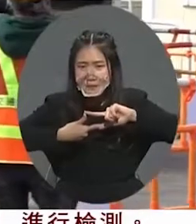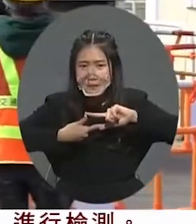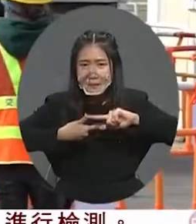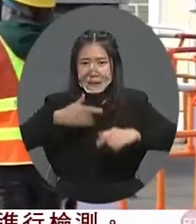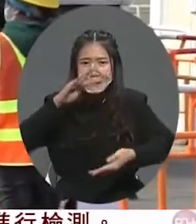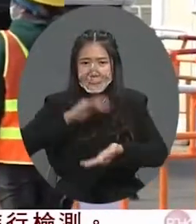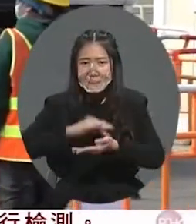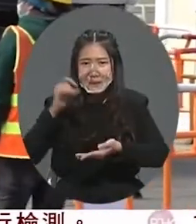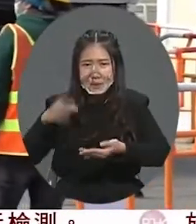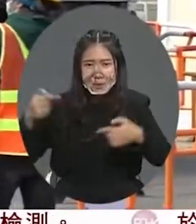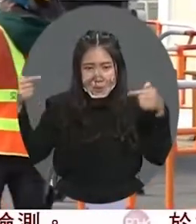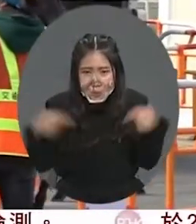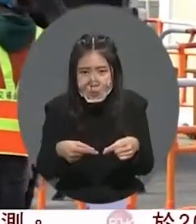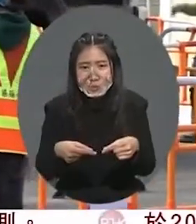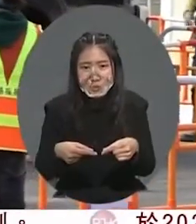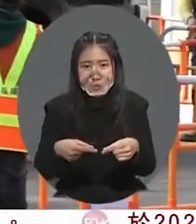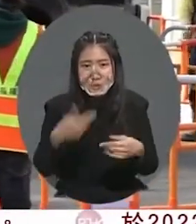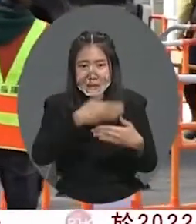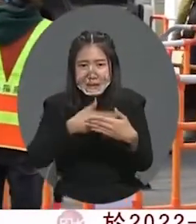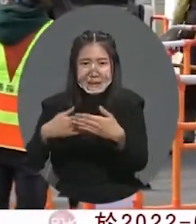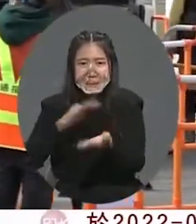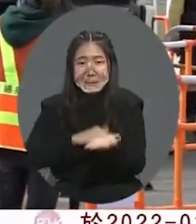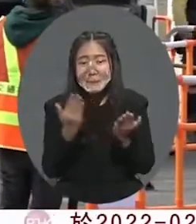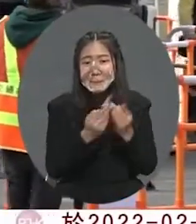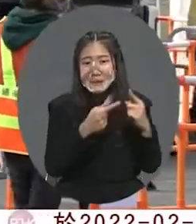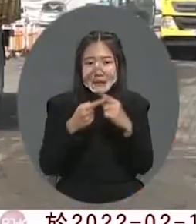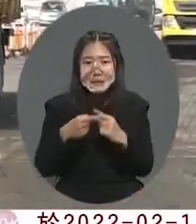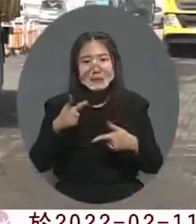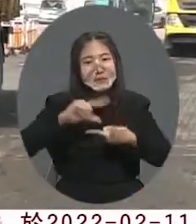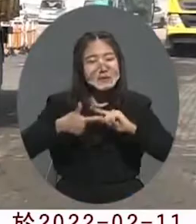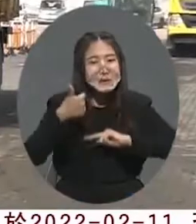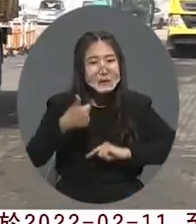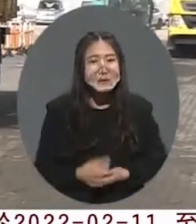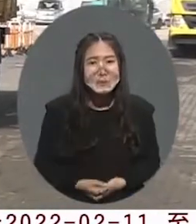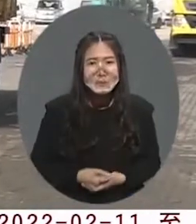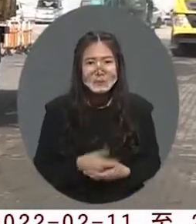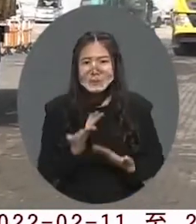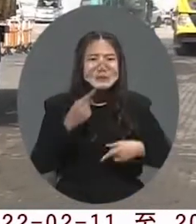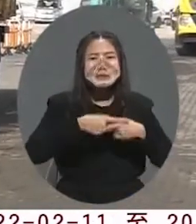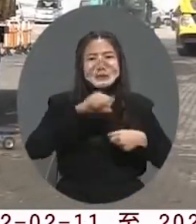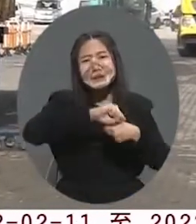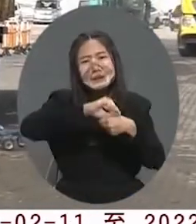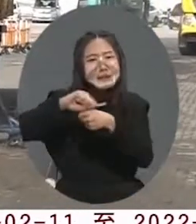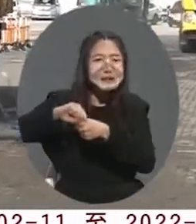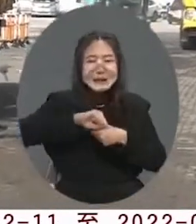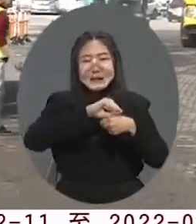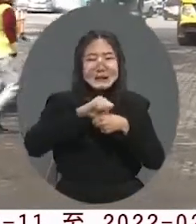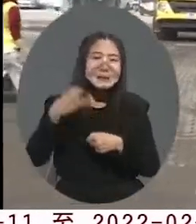截斷，減低嗰個感染嘅人數咧，先至最有效方法。如果唔係咧，點樣加建嘅話咧，都係唔夠嘅。